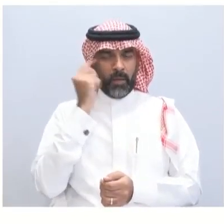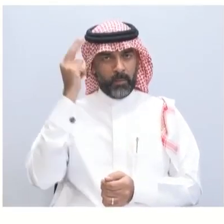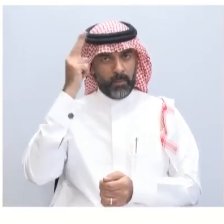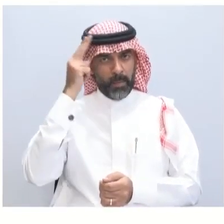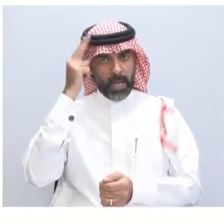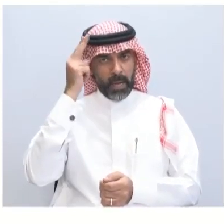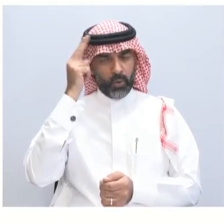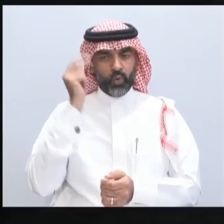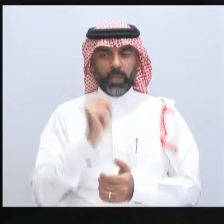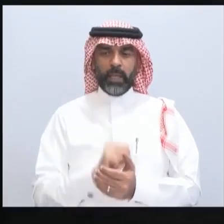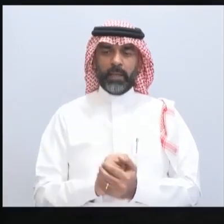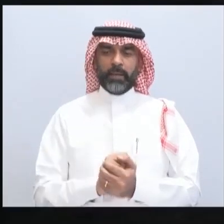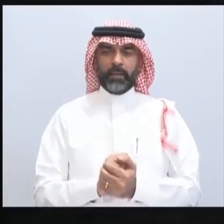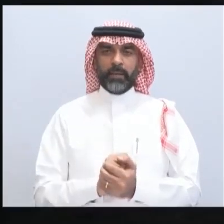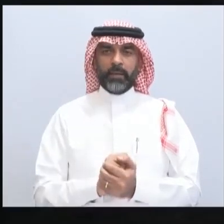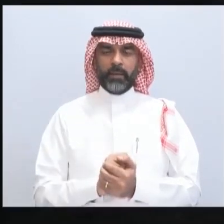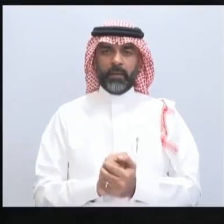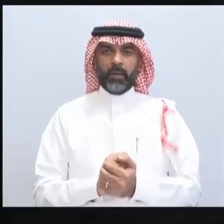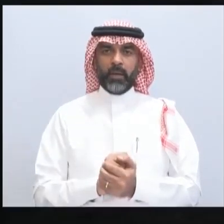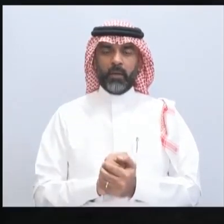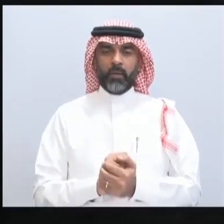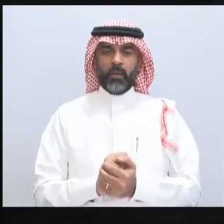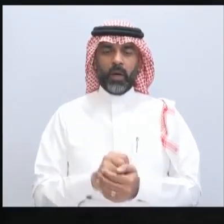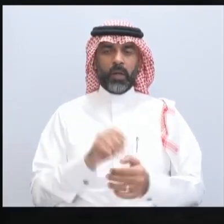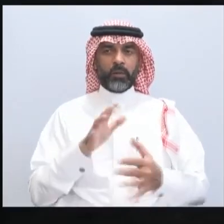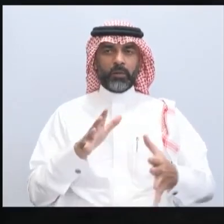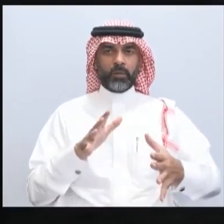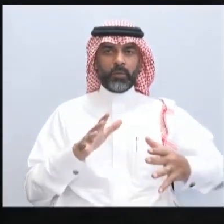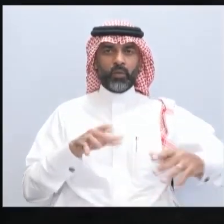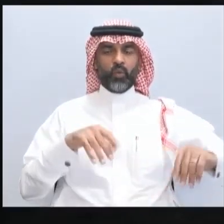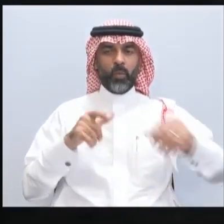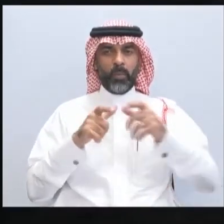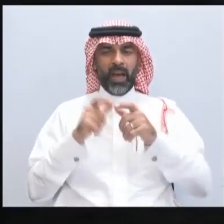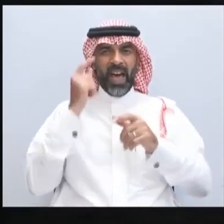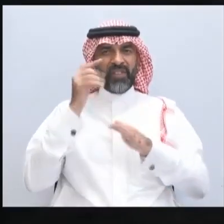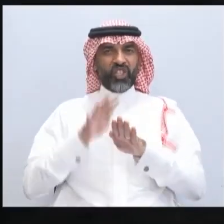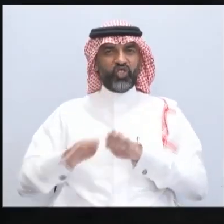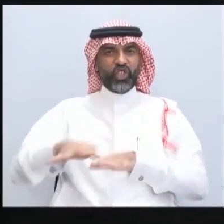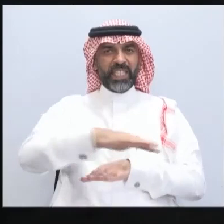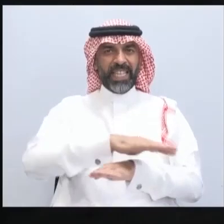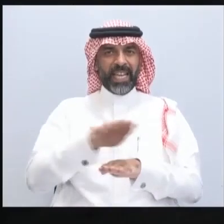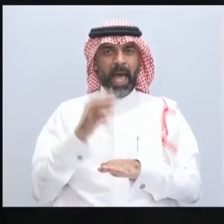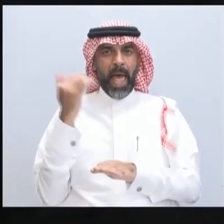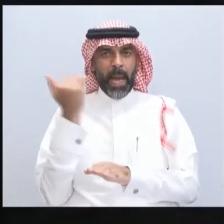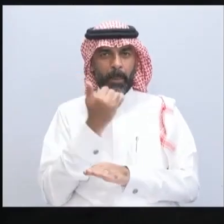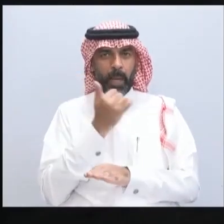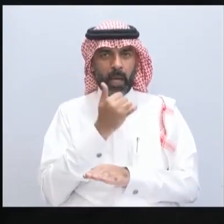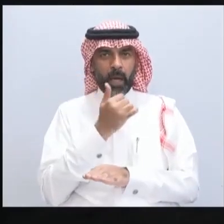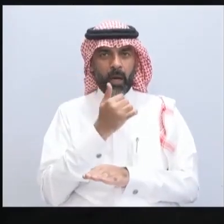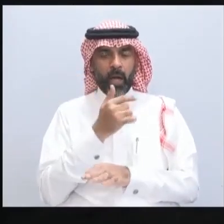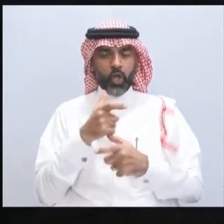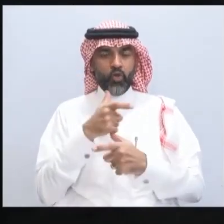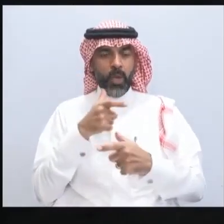العربيه السعوديه تشغل معظم مساحه شبه الجزيره العربيه